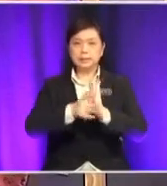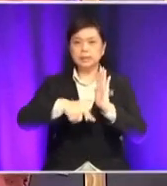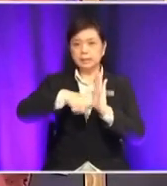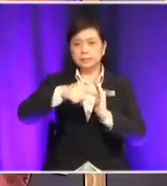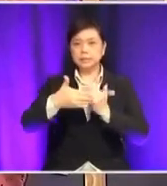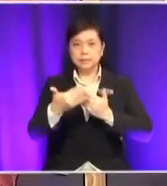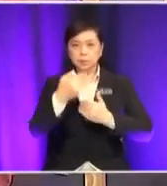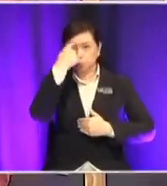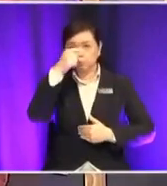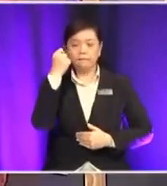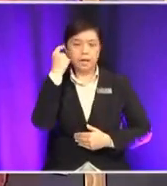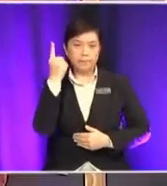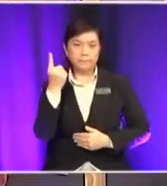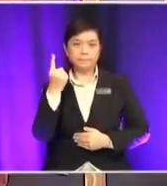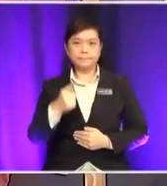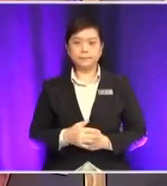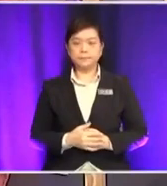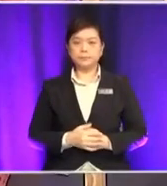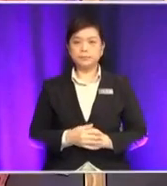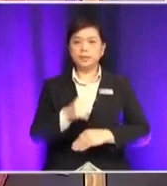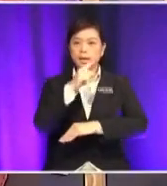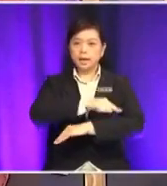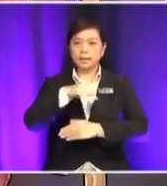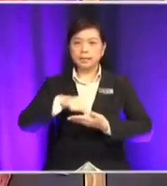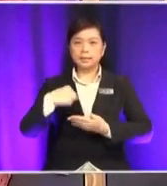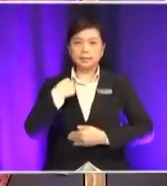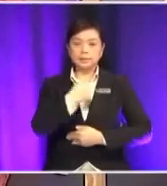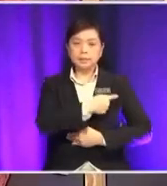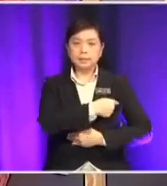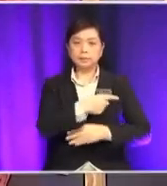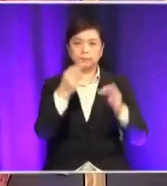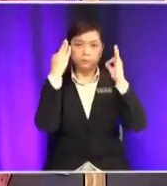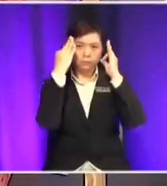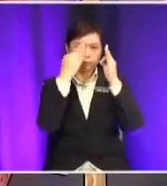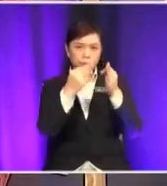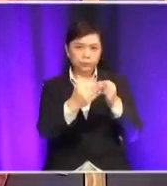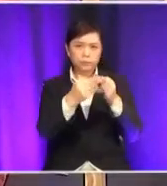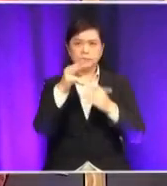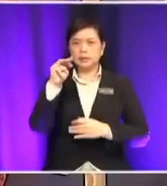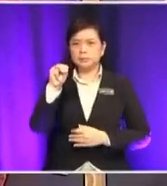krisia itu mitosis dan meiosis So hari ini kita adalah meiosis